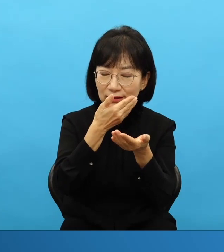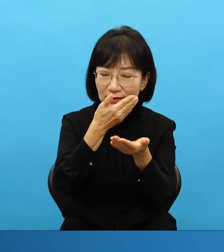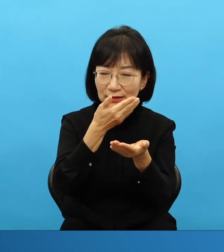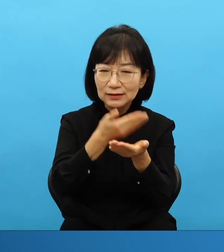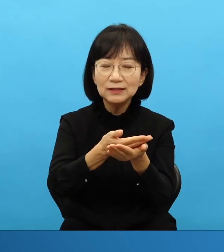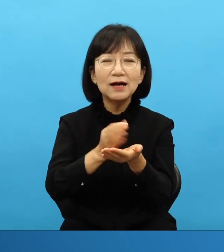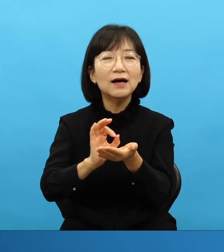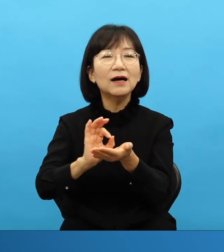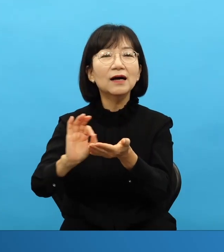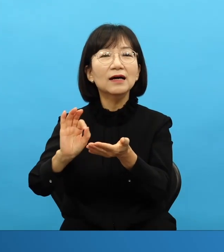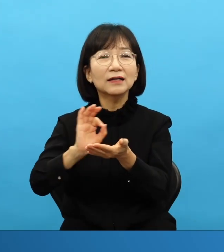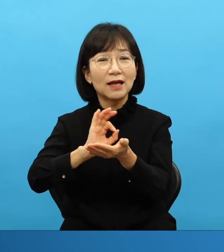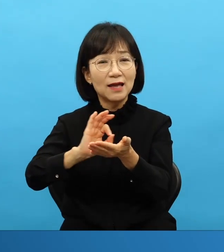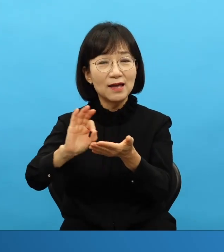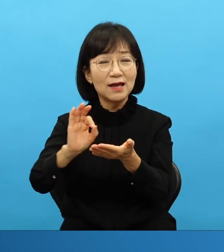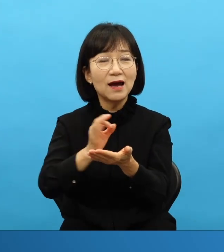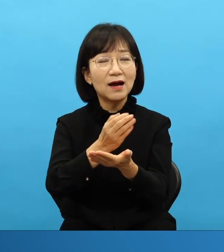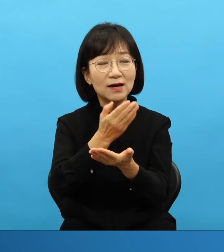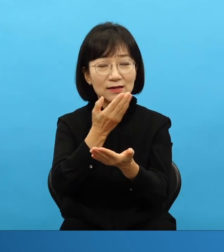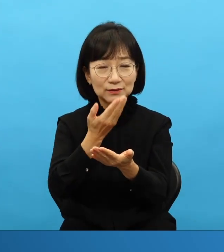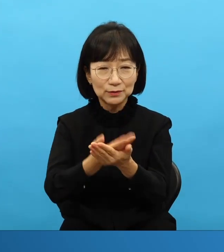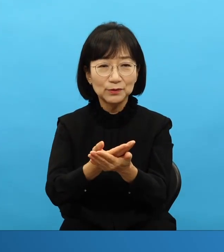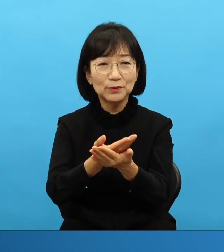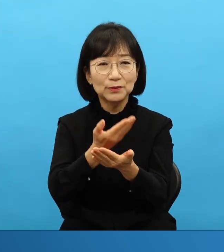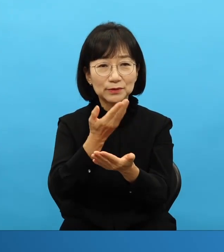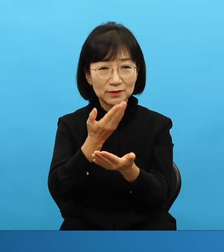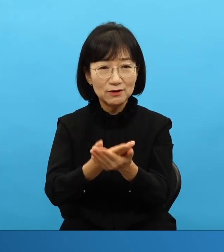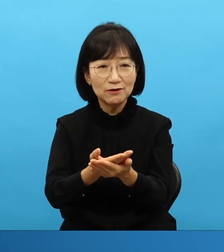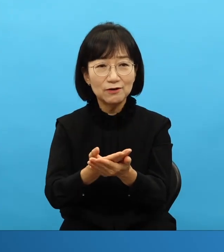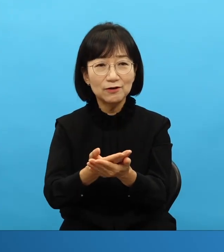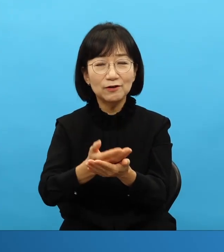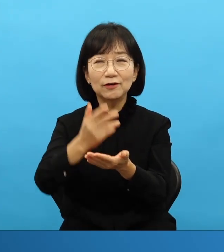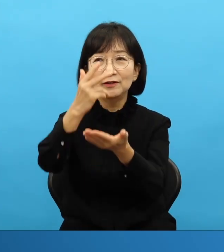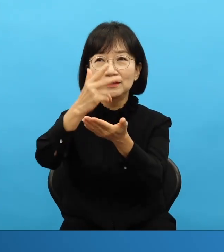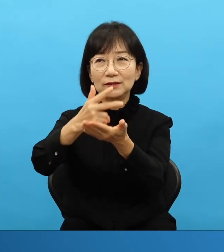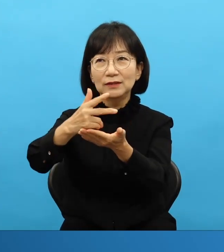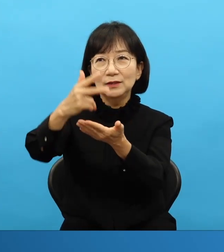긴 하늘 하소서.